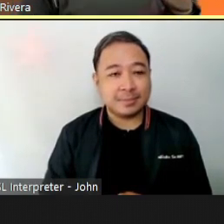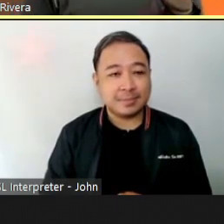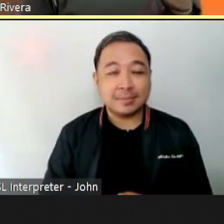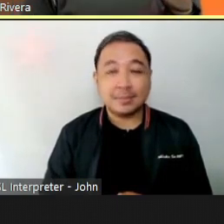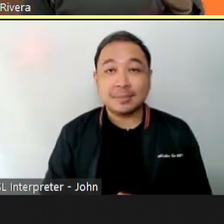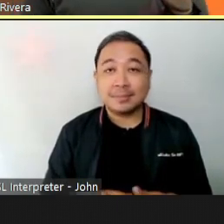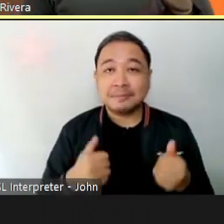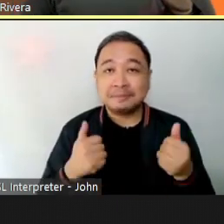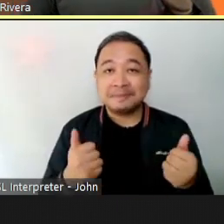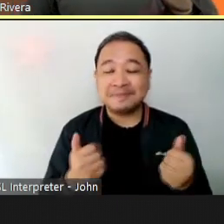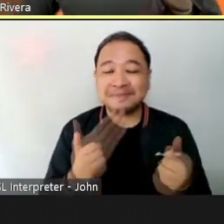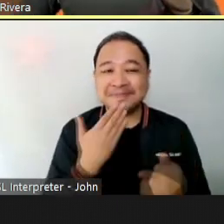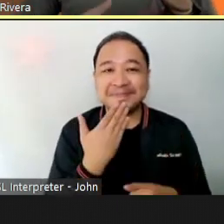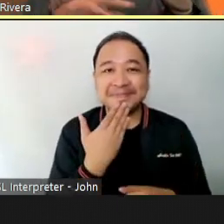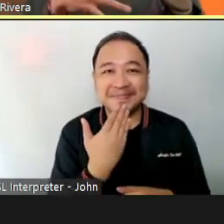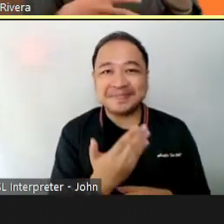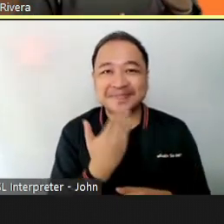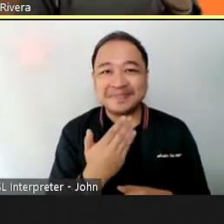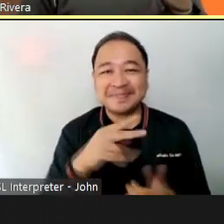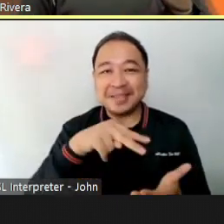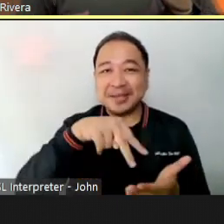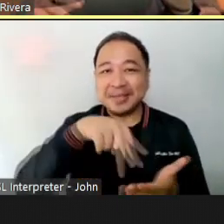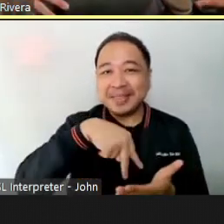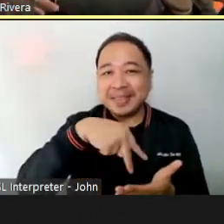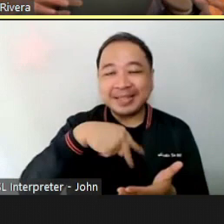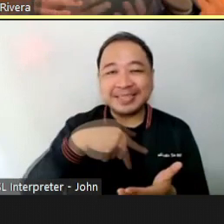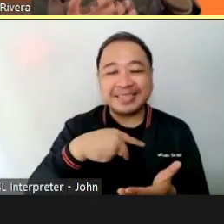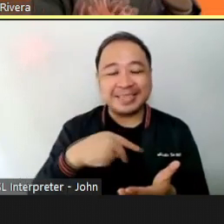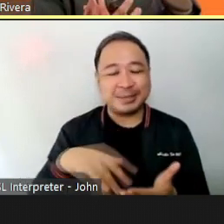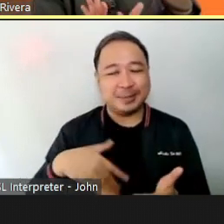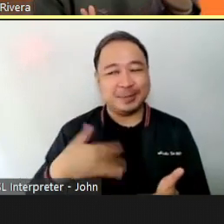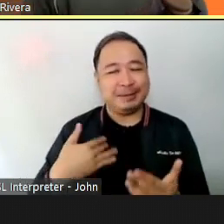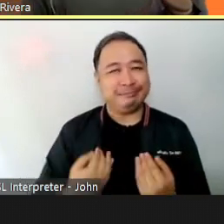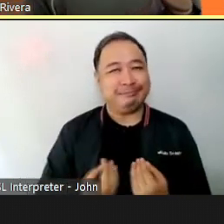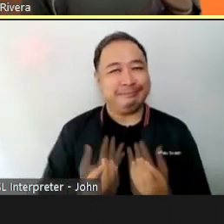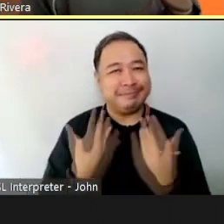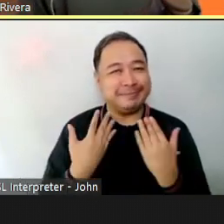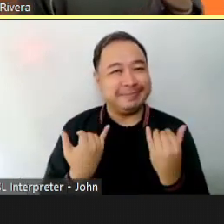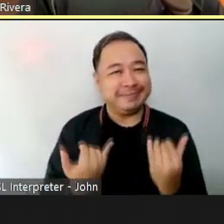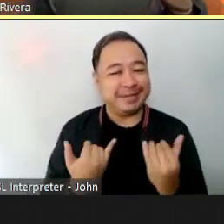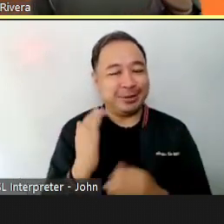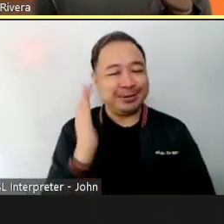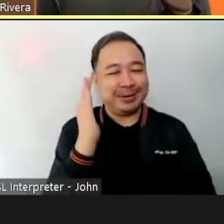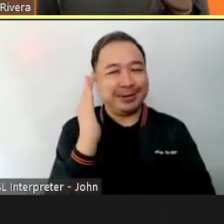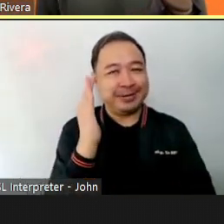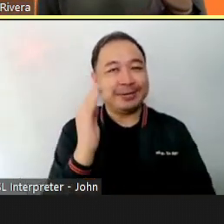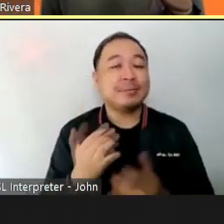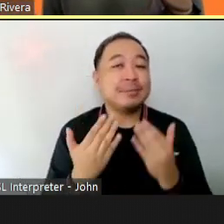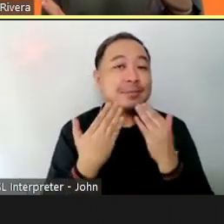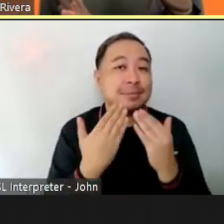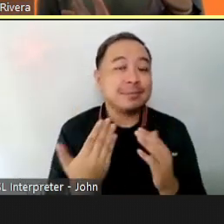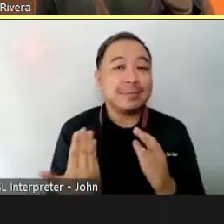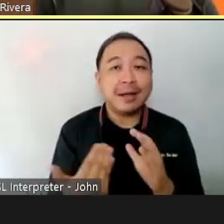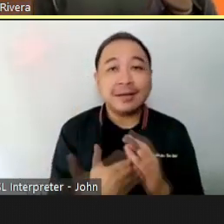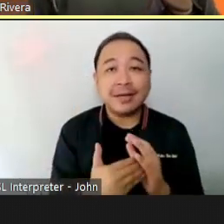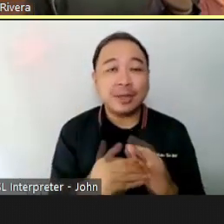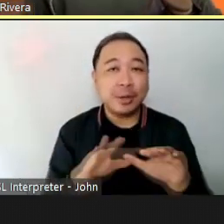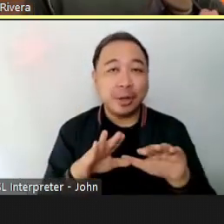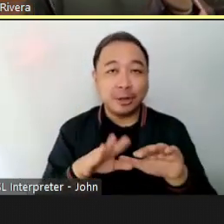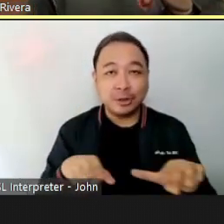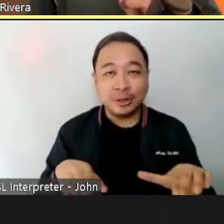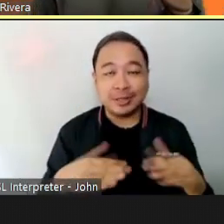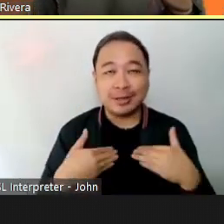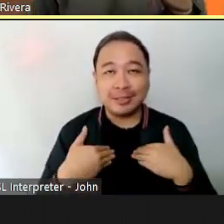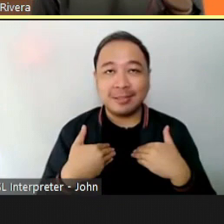All right, thank you so much for dancing with us. Napaindak tayo doon ngayong tanghali. Thank you again to our children and